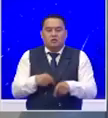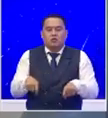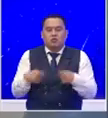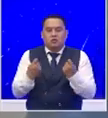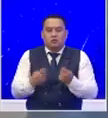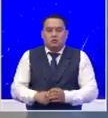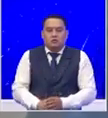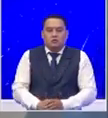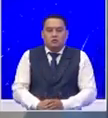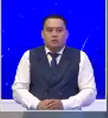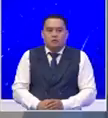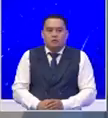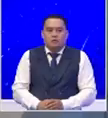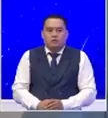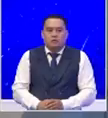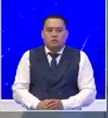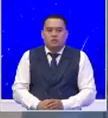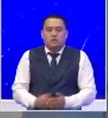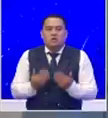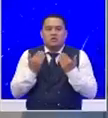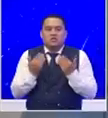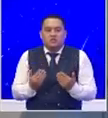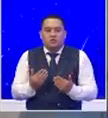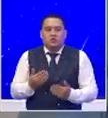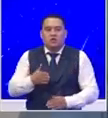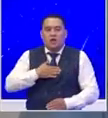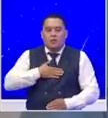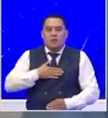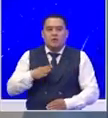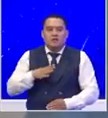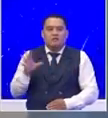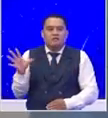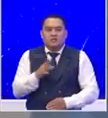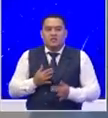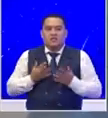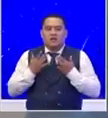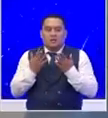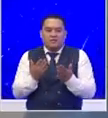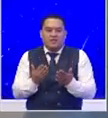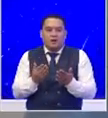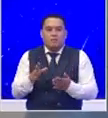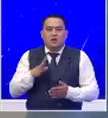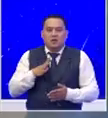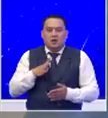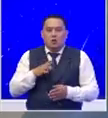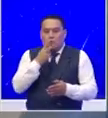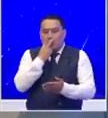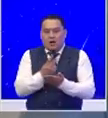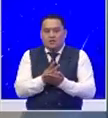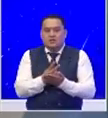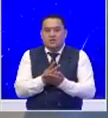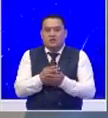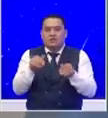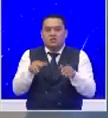устранения нарушений. На сегодняшний день нами все требования, которые были указаны